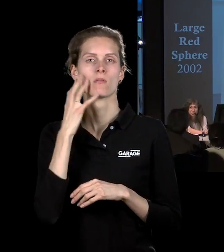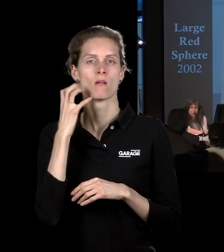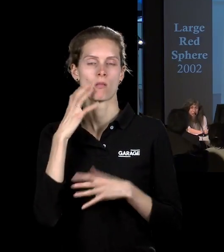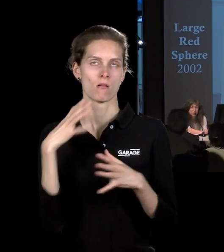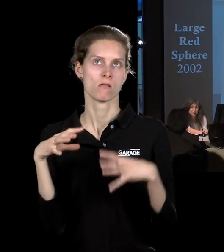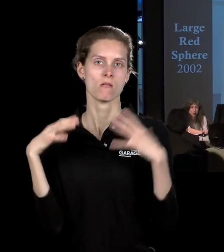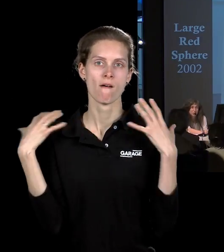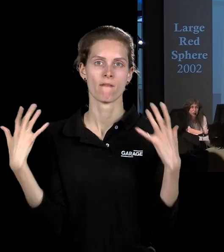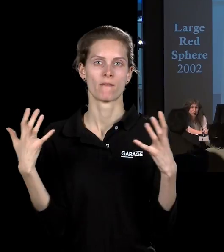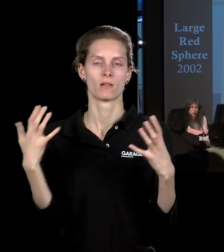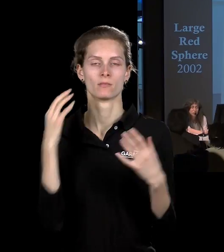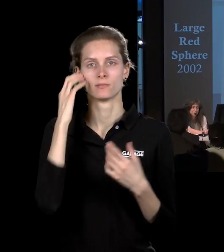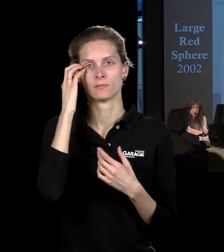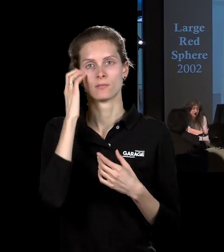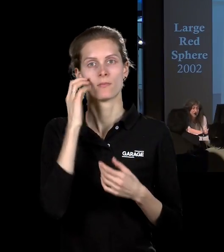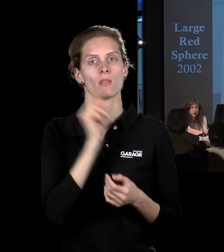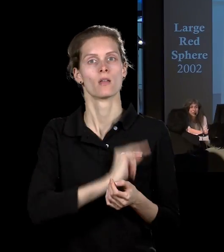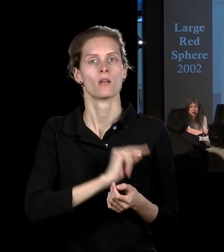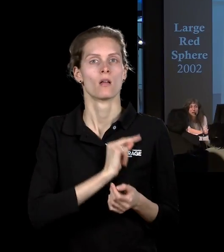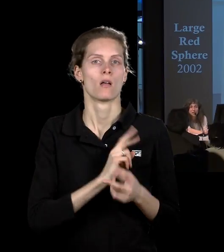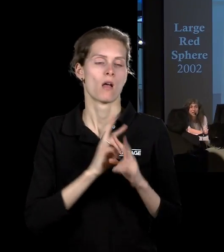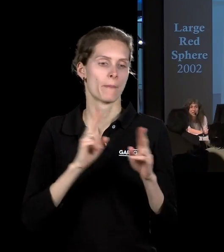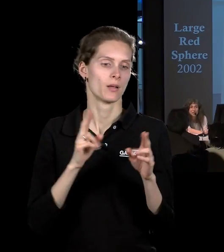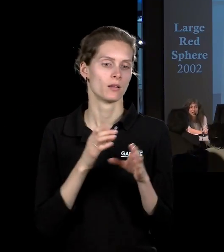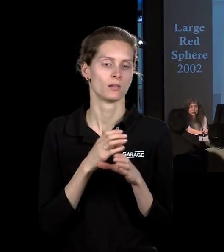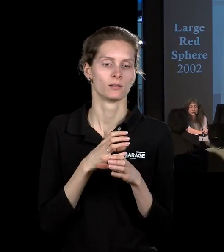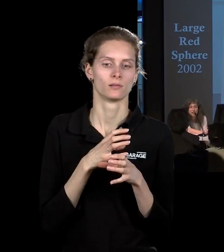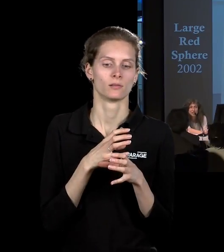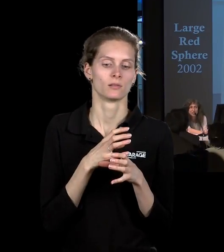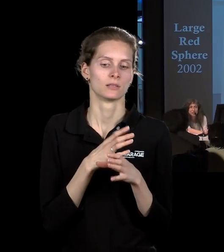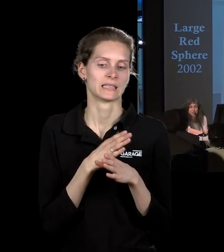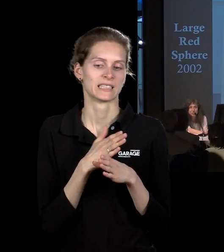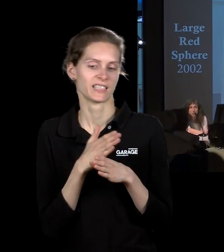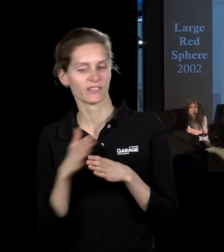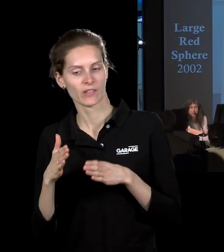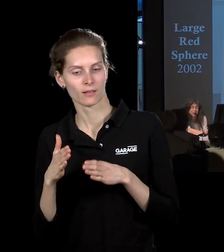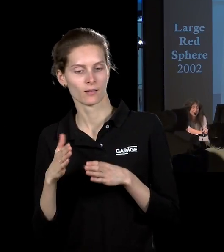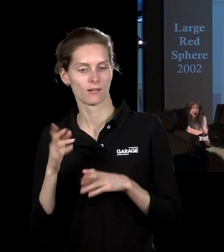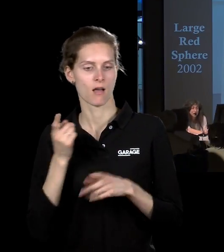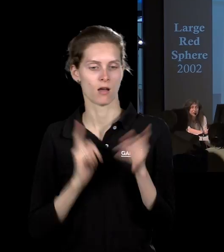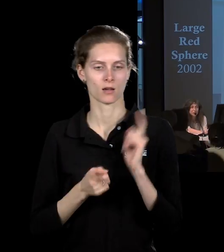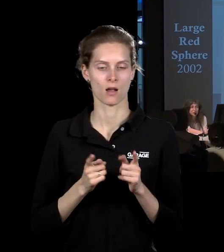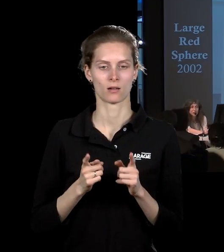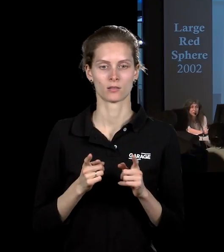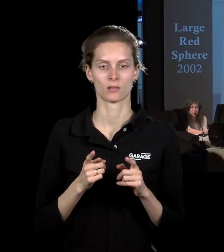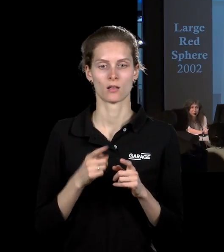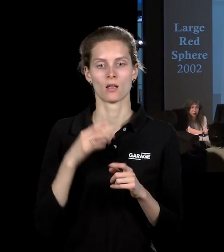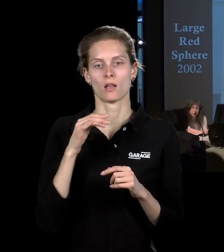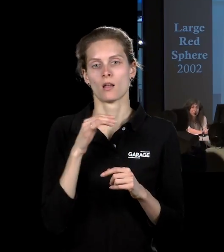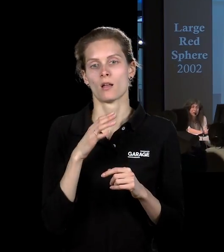и работает как то же самое смещение реальности, сдвиг реальности, который был в